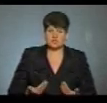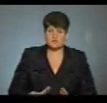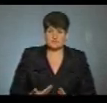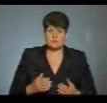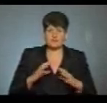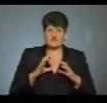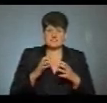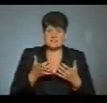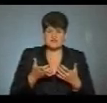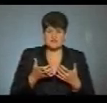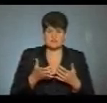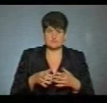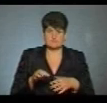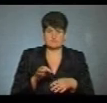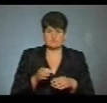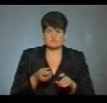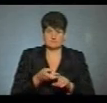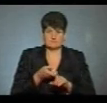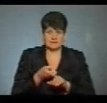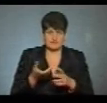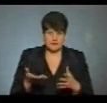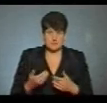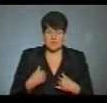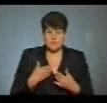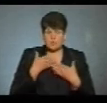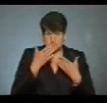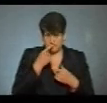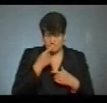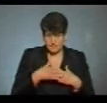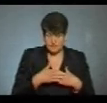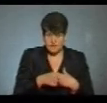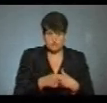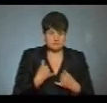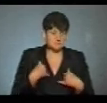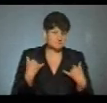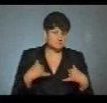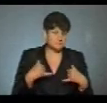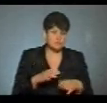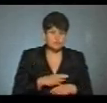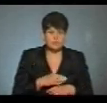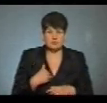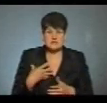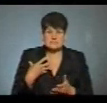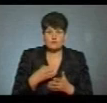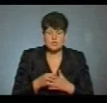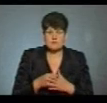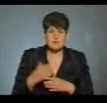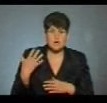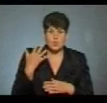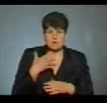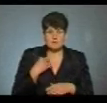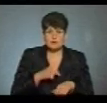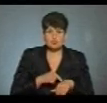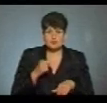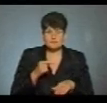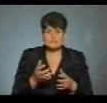світі мікробів. Я зовсім недавно прочитав, мене це дуже вразило, що ми своїми органами чуттів